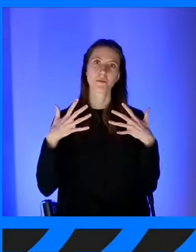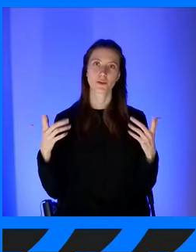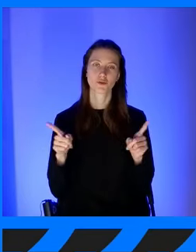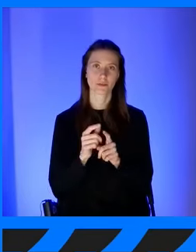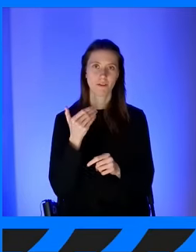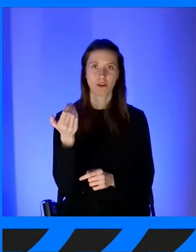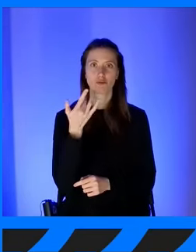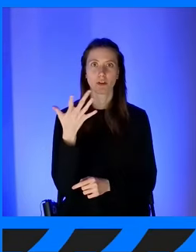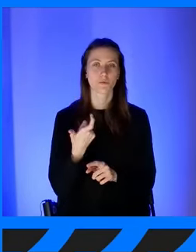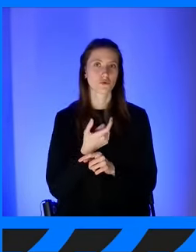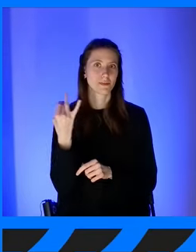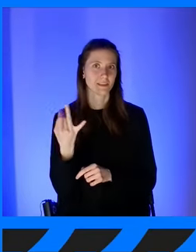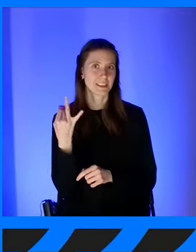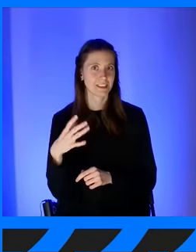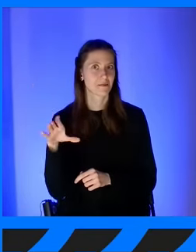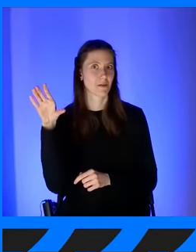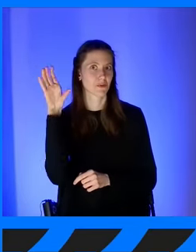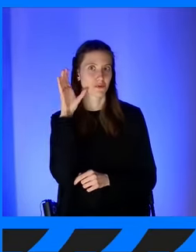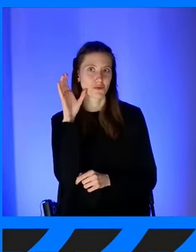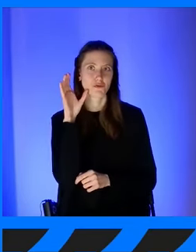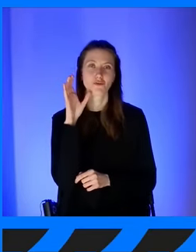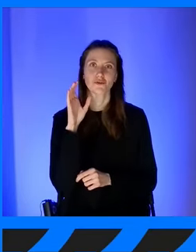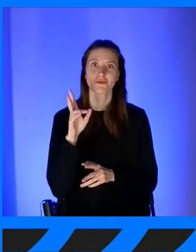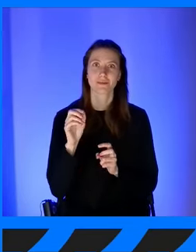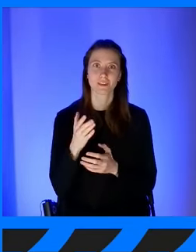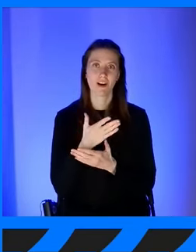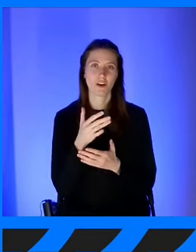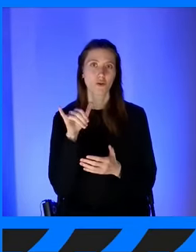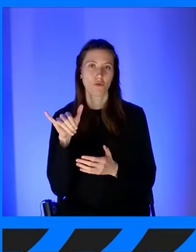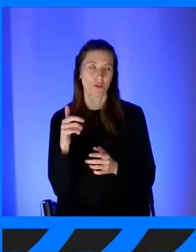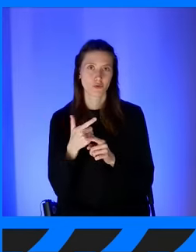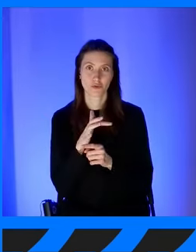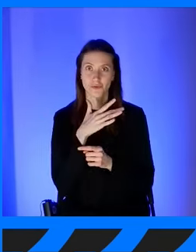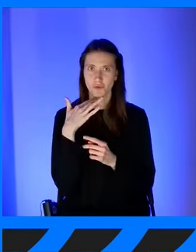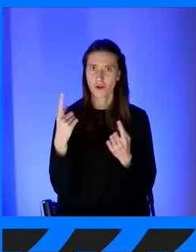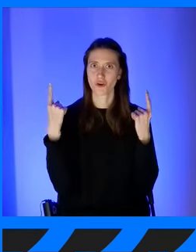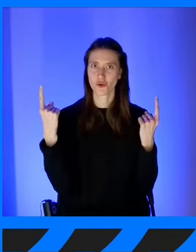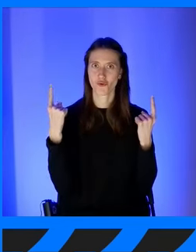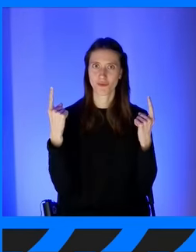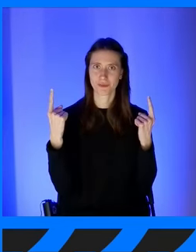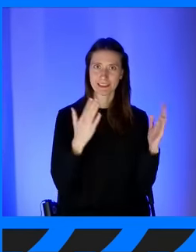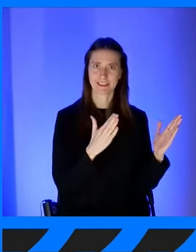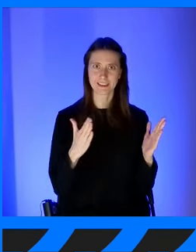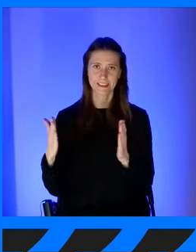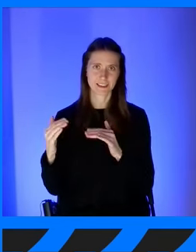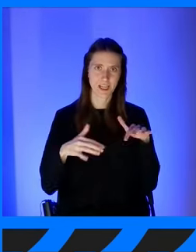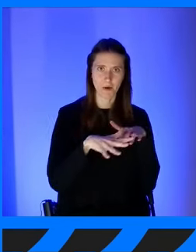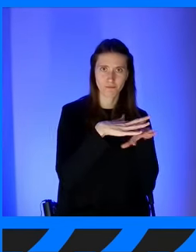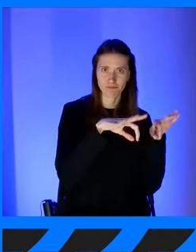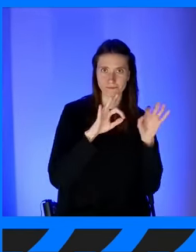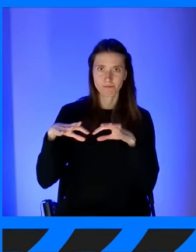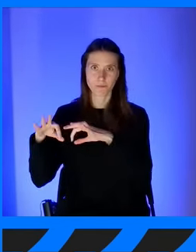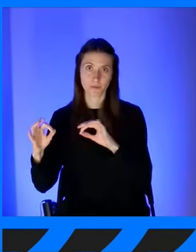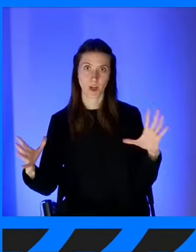доклад очень интересно послушать как вы несколько очень крупных систем воедино пытаетесь слить А есть пару вопросов